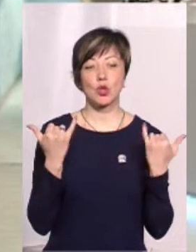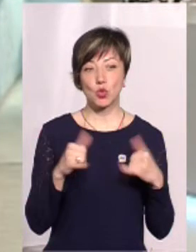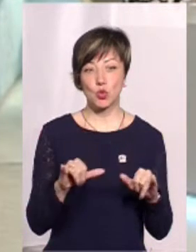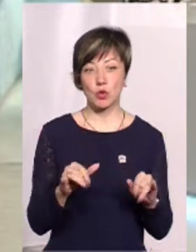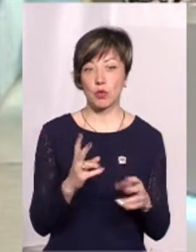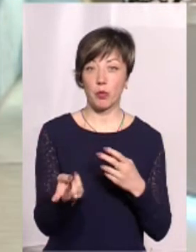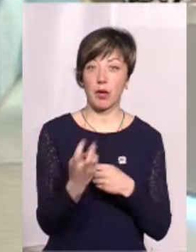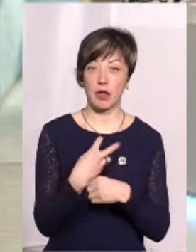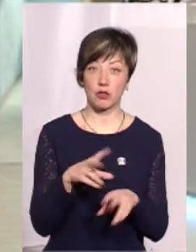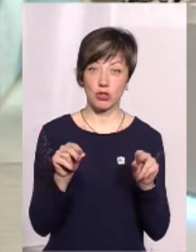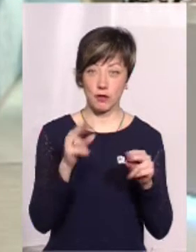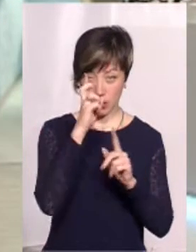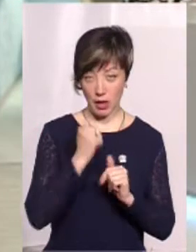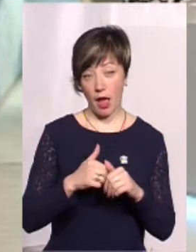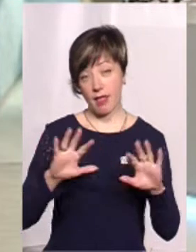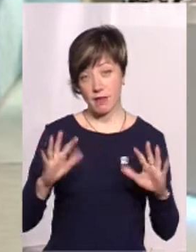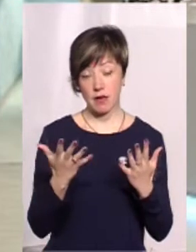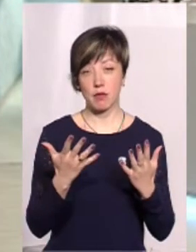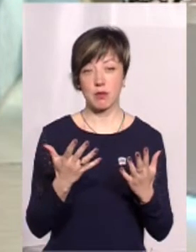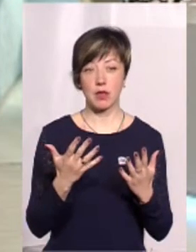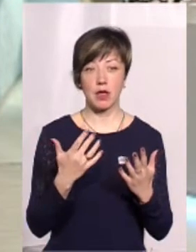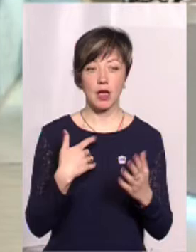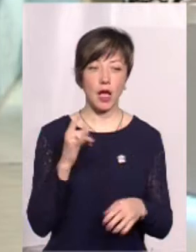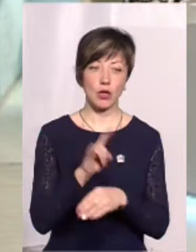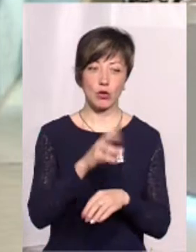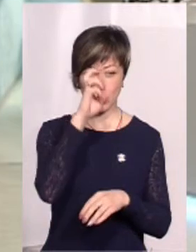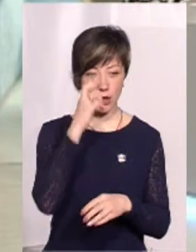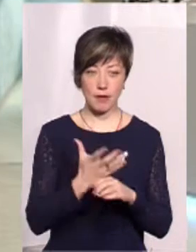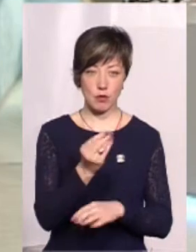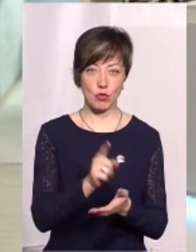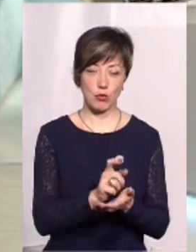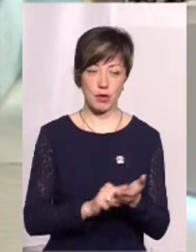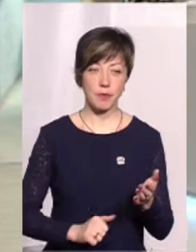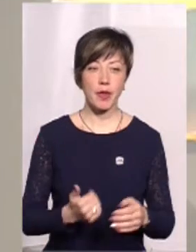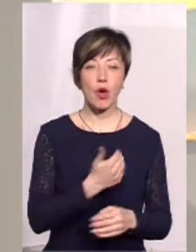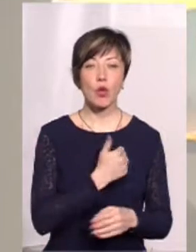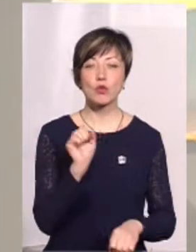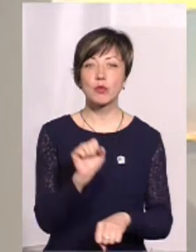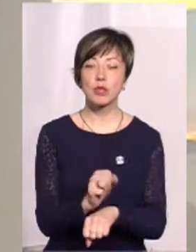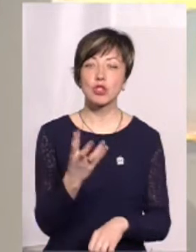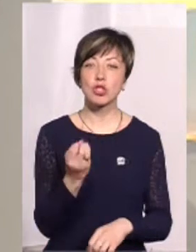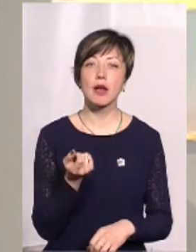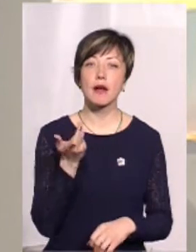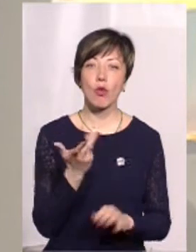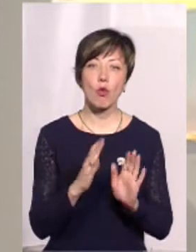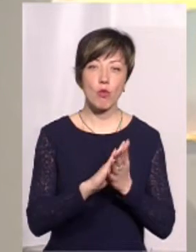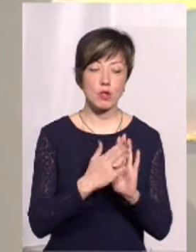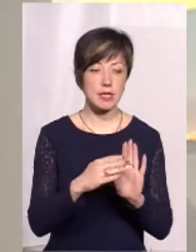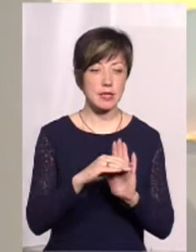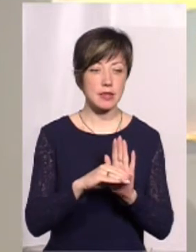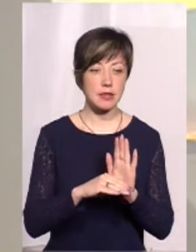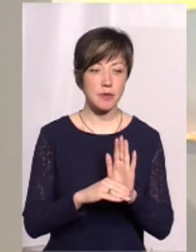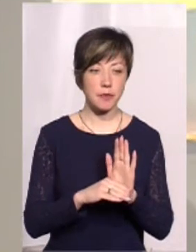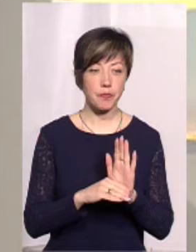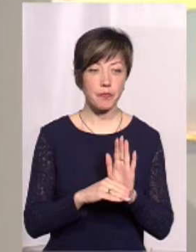і зробить мені щасливу країну. А я на всяк випадок надурю державу і не заплачу податки. От хочеться зупинитися ще на кількох позиціях,